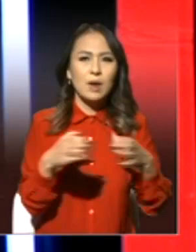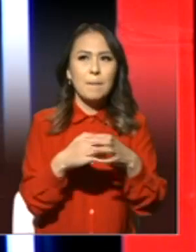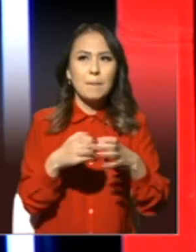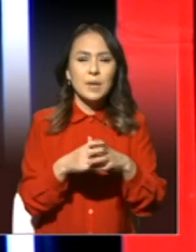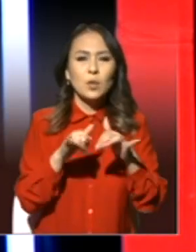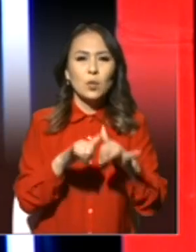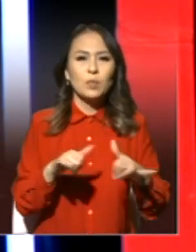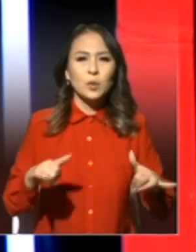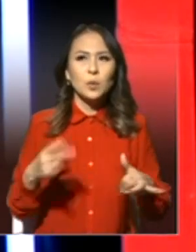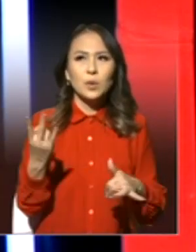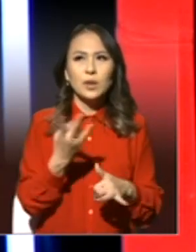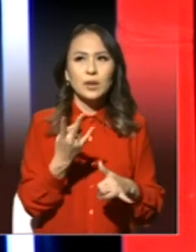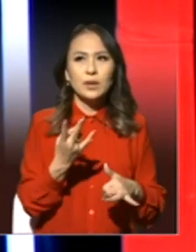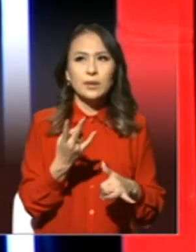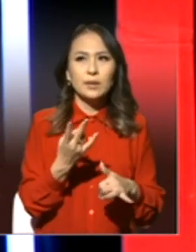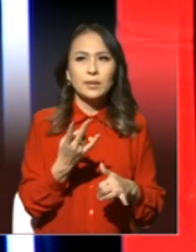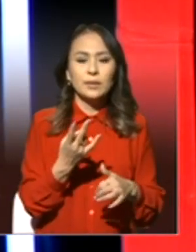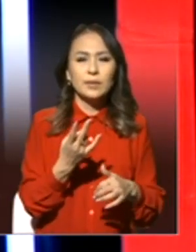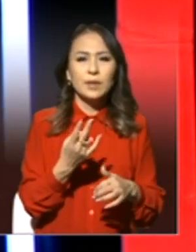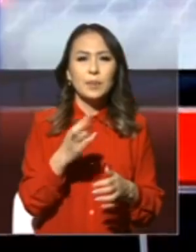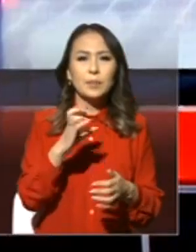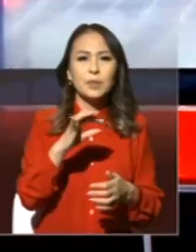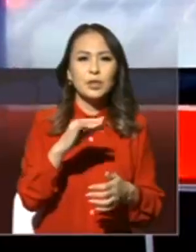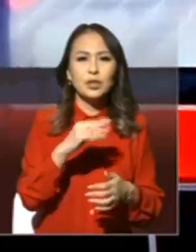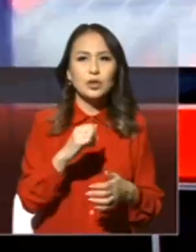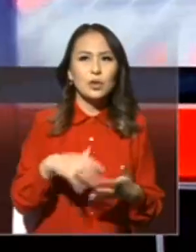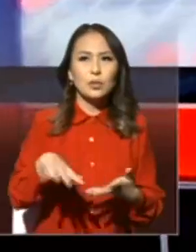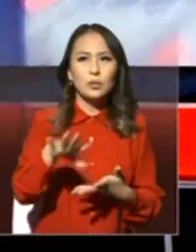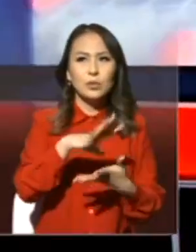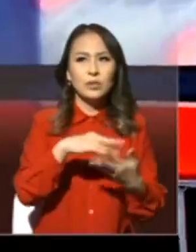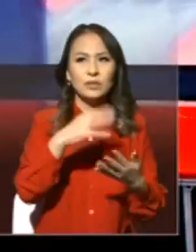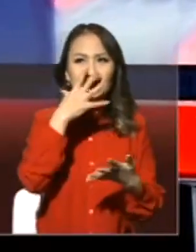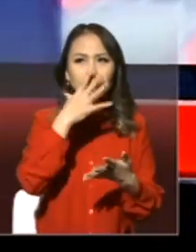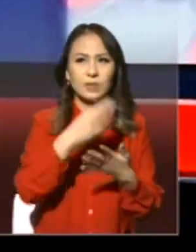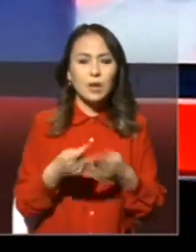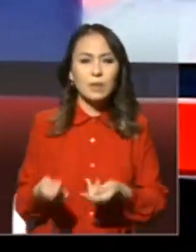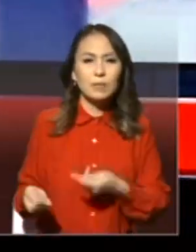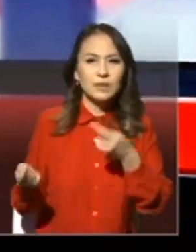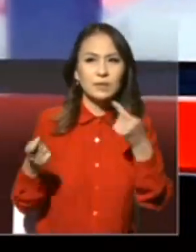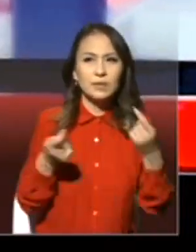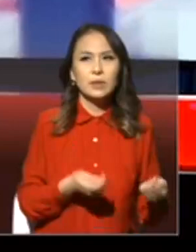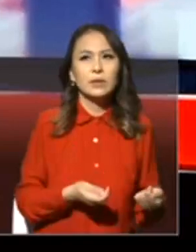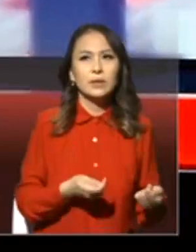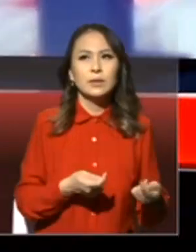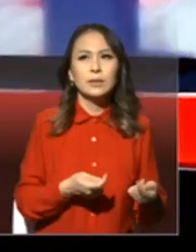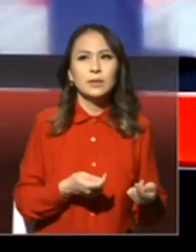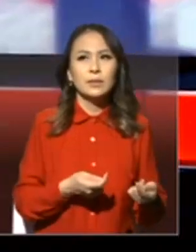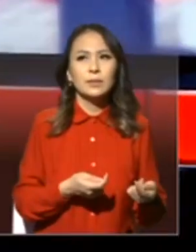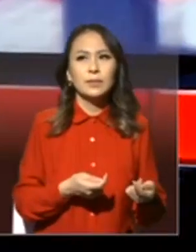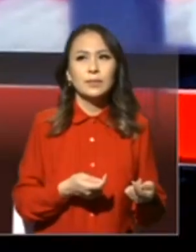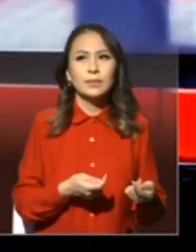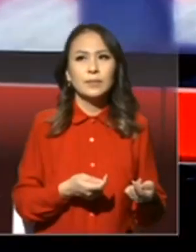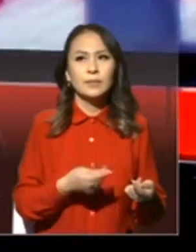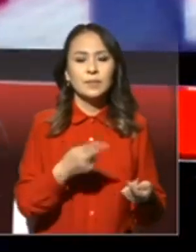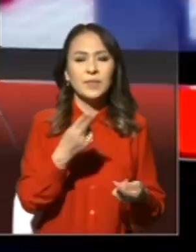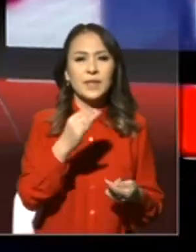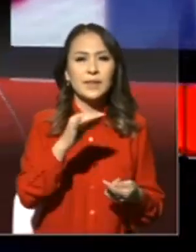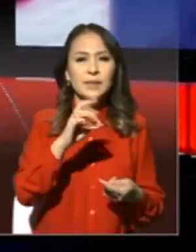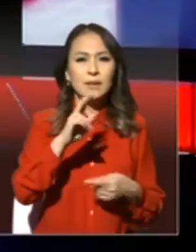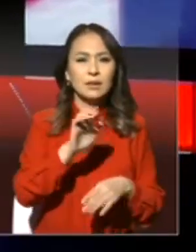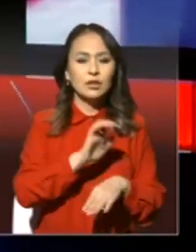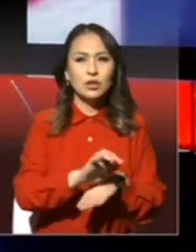көбейту керек. Олар жаңа биржаға бүкіл өнімдер биржаға апару керек. Жаңа анау дизель отынын шығаратын